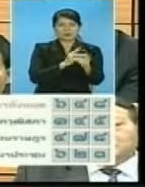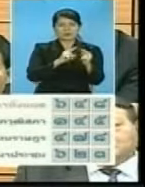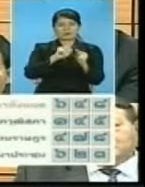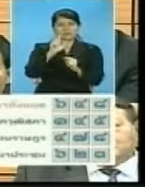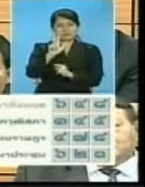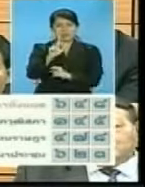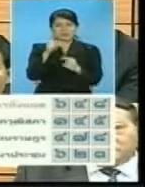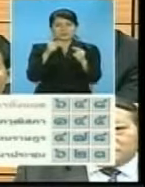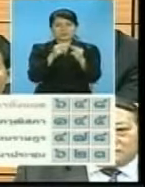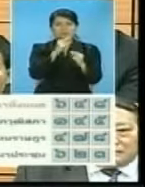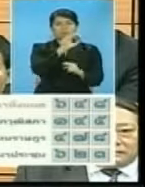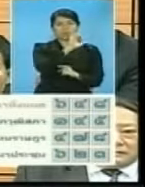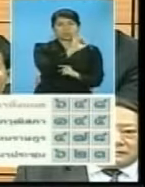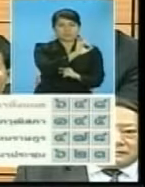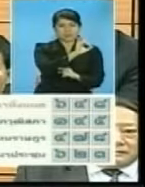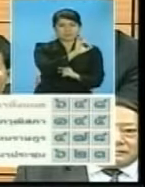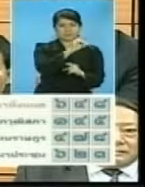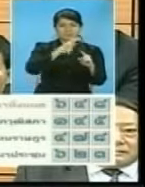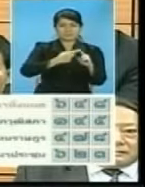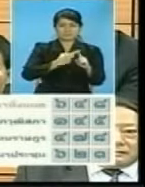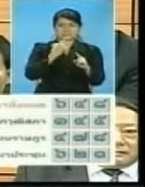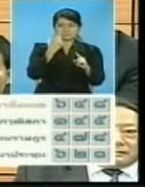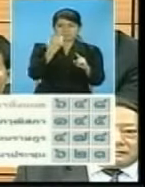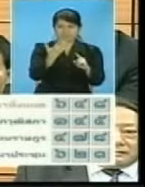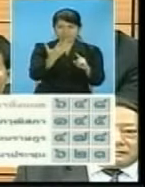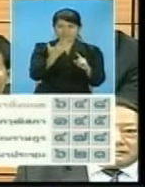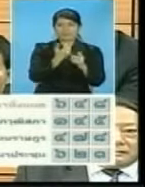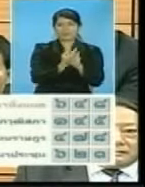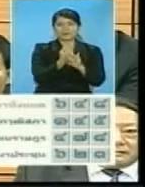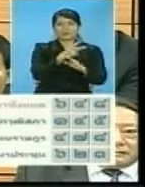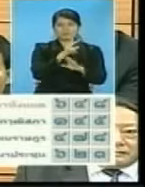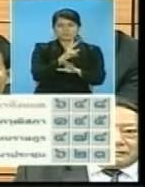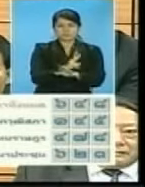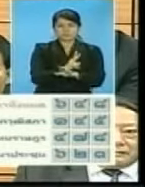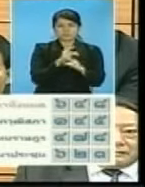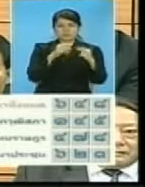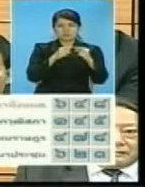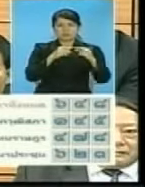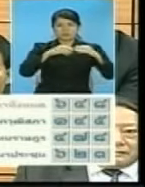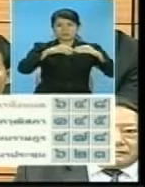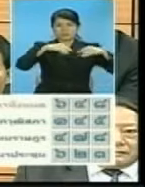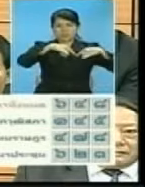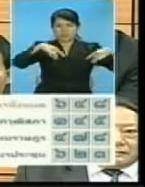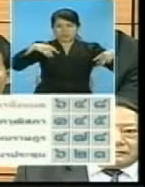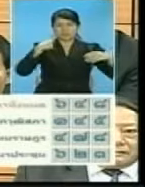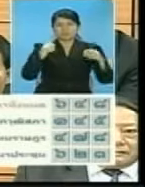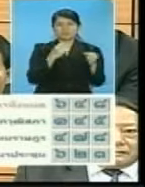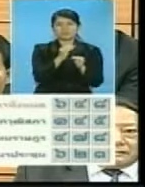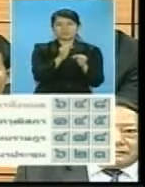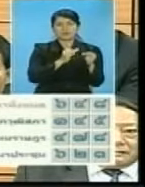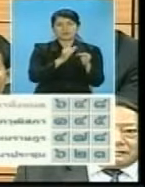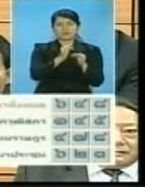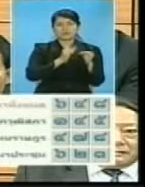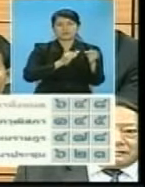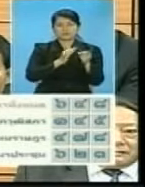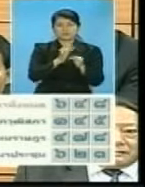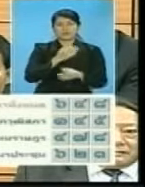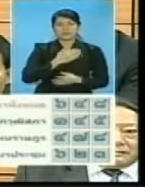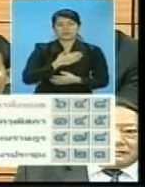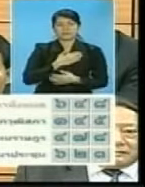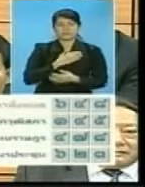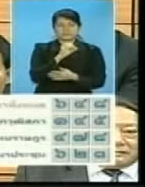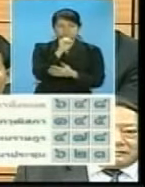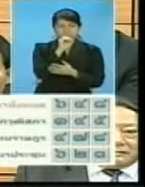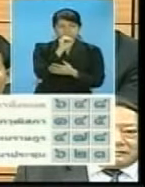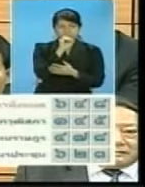ครับท่านประธานวิปฝ่ายค้านก็ได้ชี้แจงต่อที่ประชุมนี้นะครับเสร็จแล้วผมก็อย